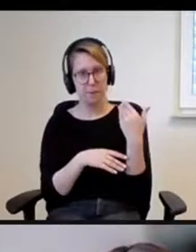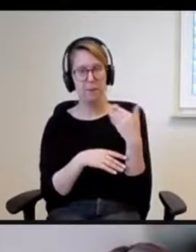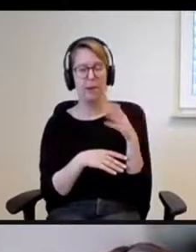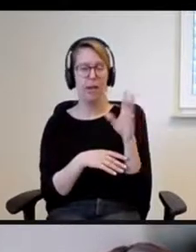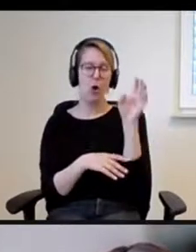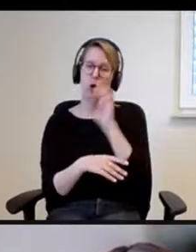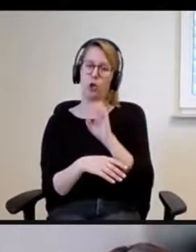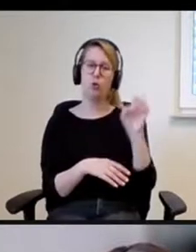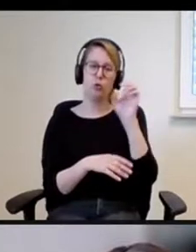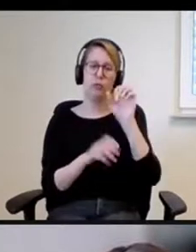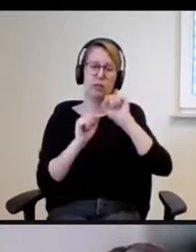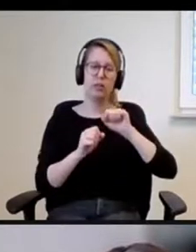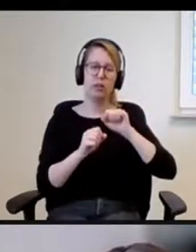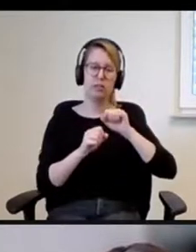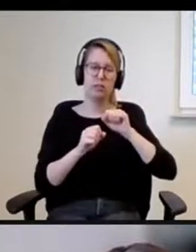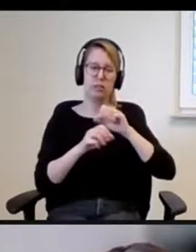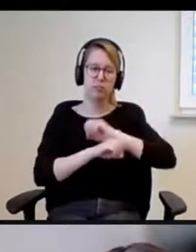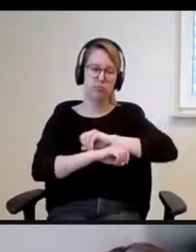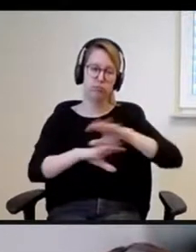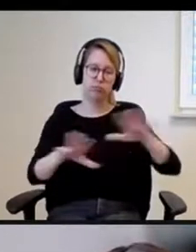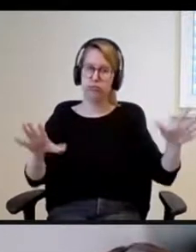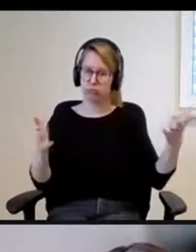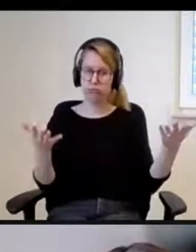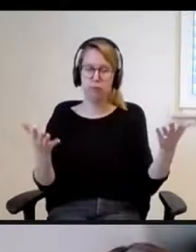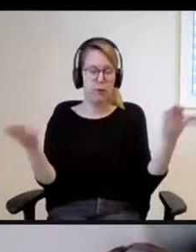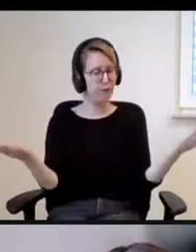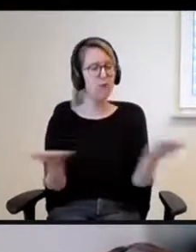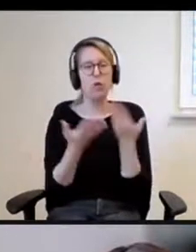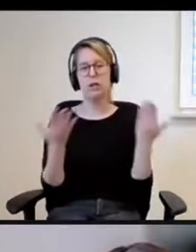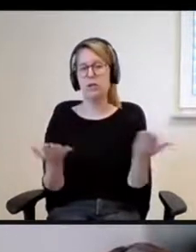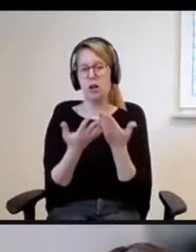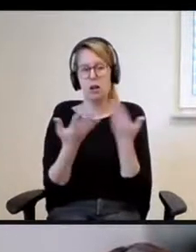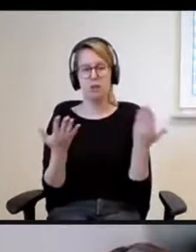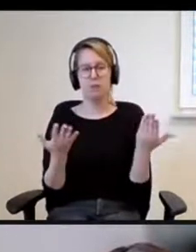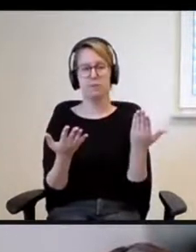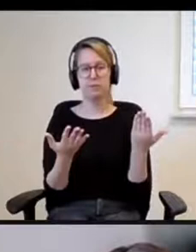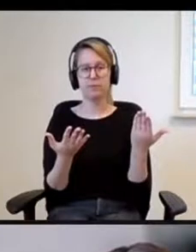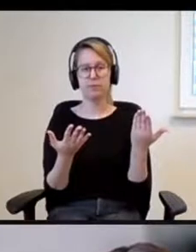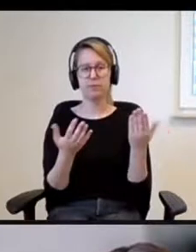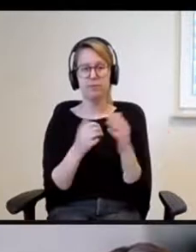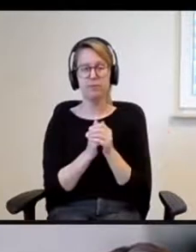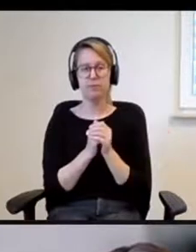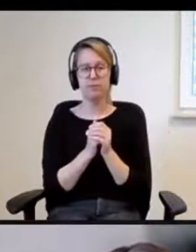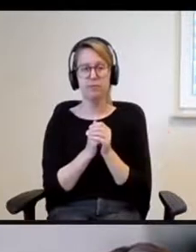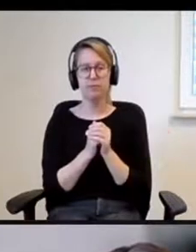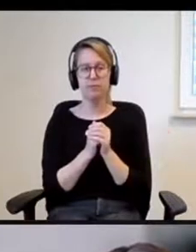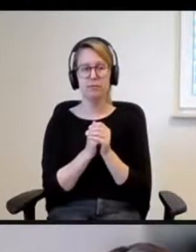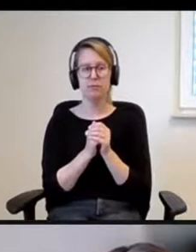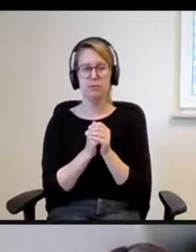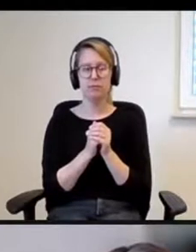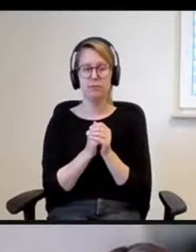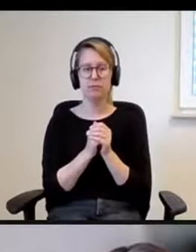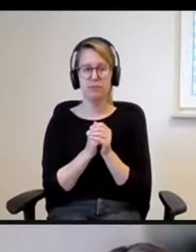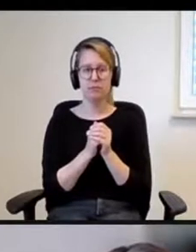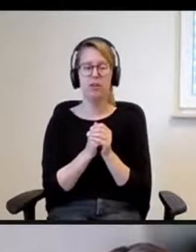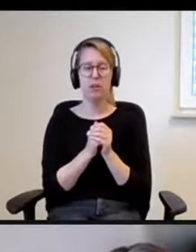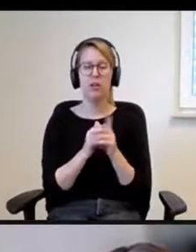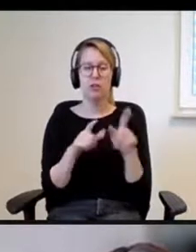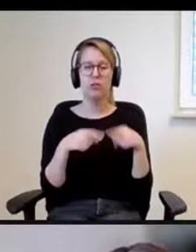europäischem Niveau kann fördern, bis dort eben Accessibilität